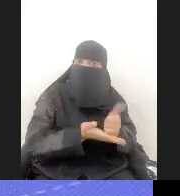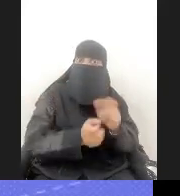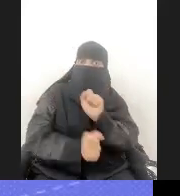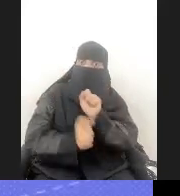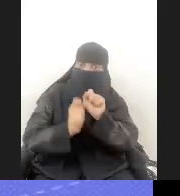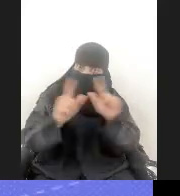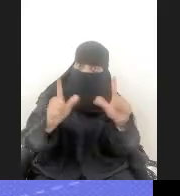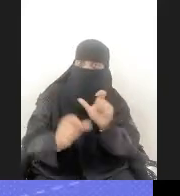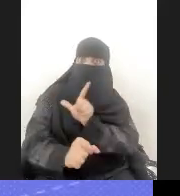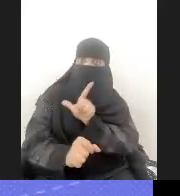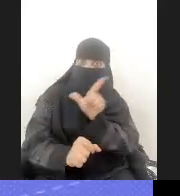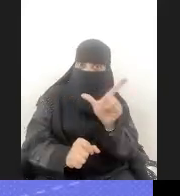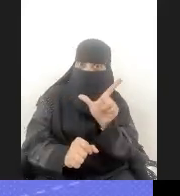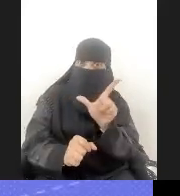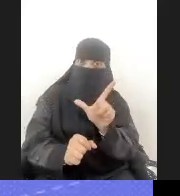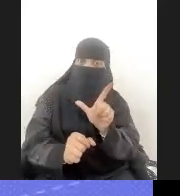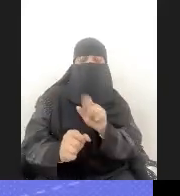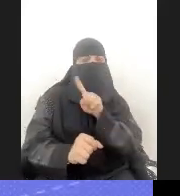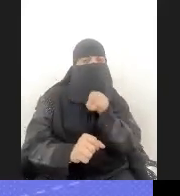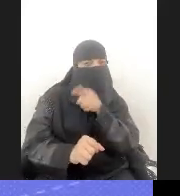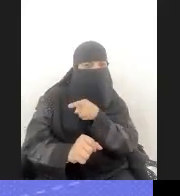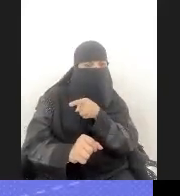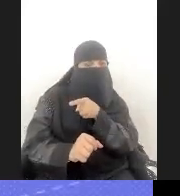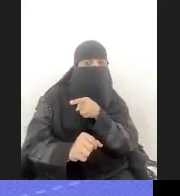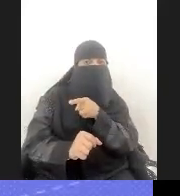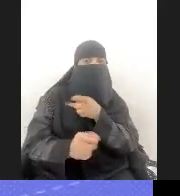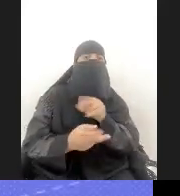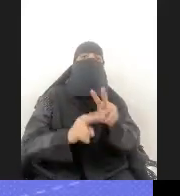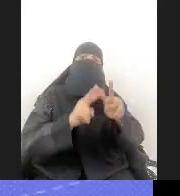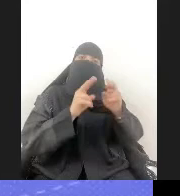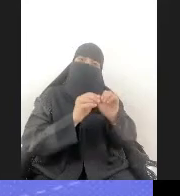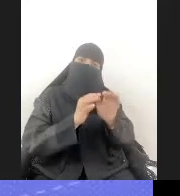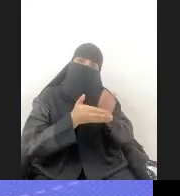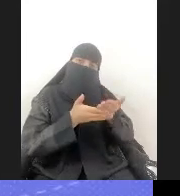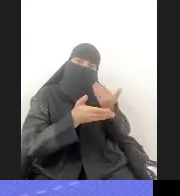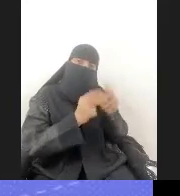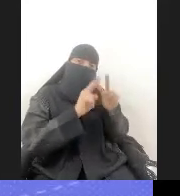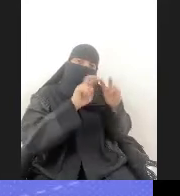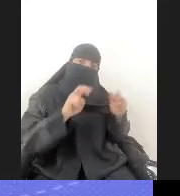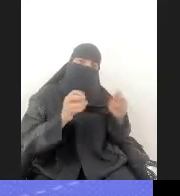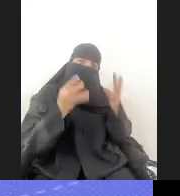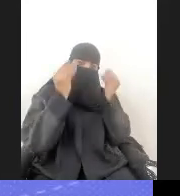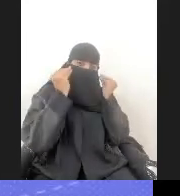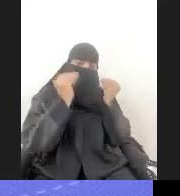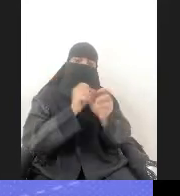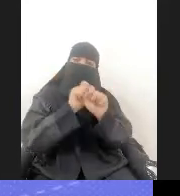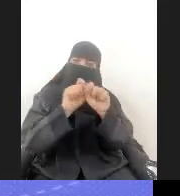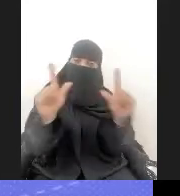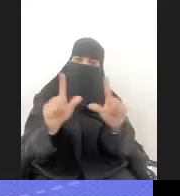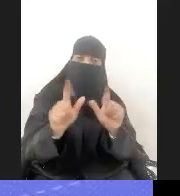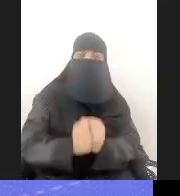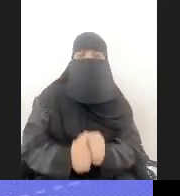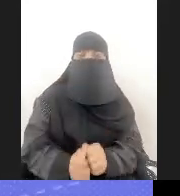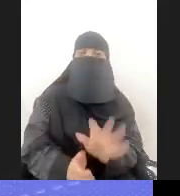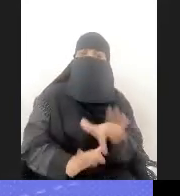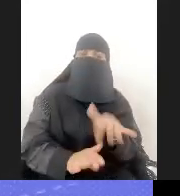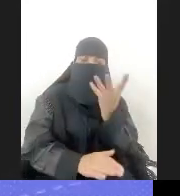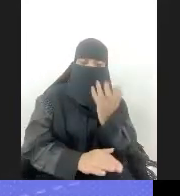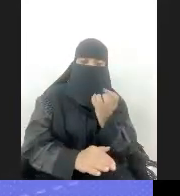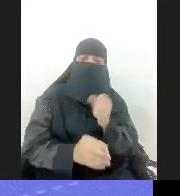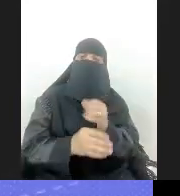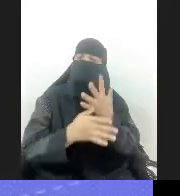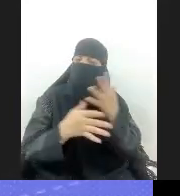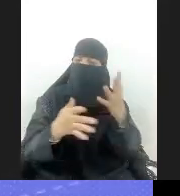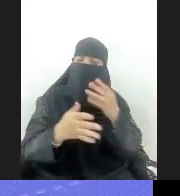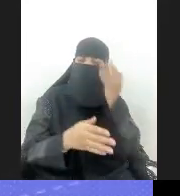لازم نخضع ذلك للبحث العلمي، والبحث العلمي هو الذي سيخبرنا بتلك النتائج. فأقول هنا إن